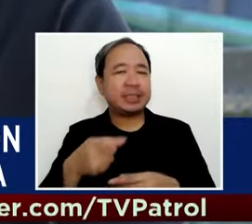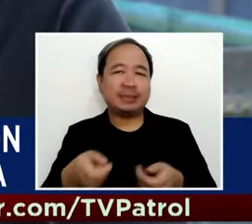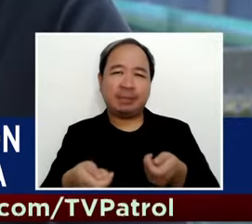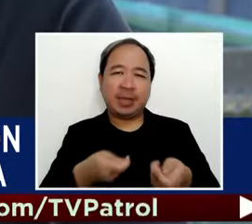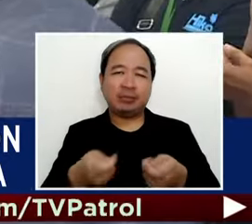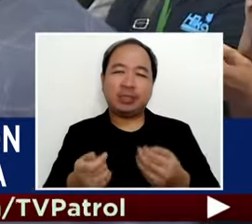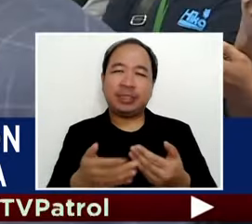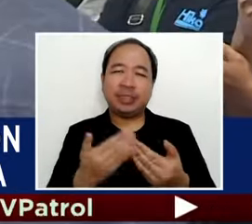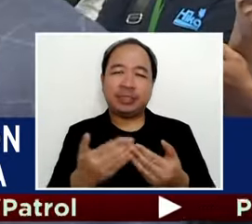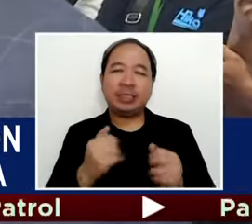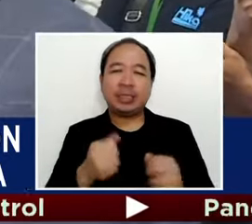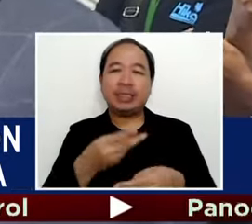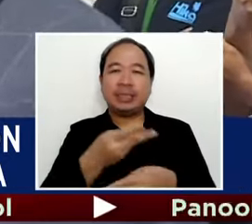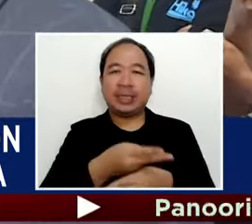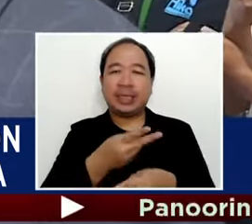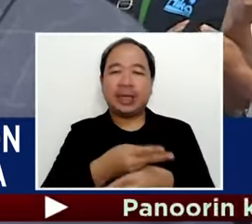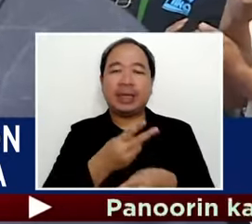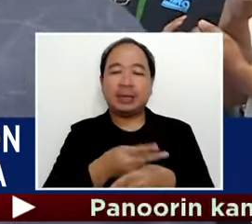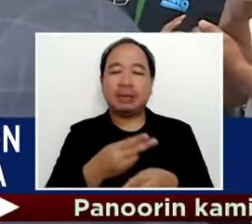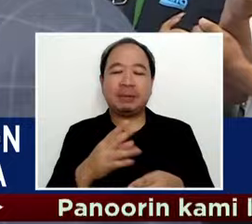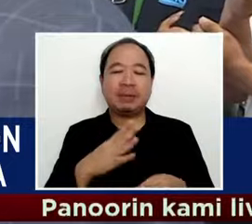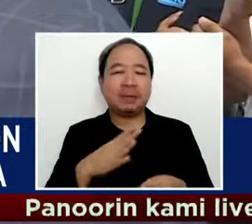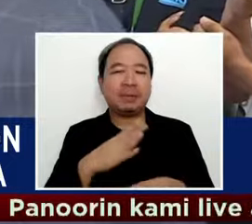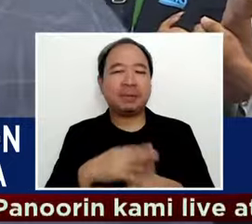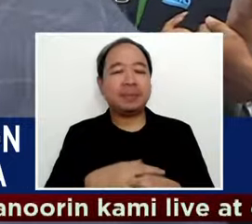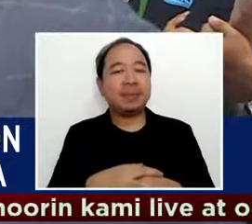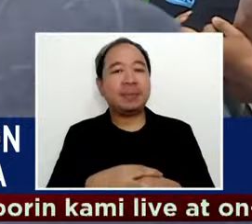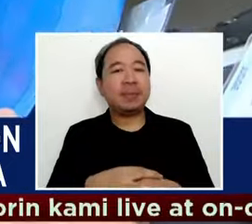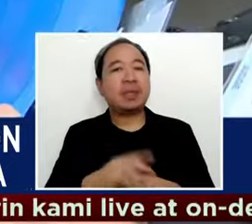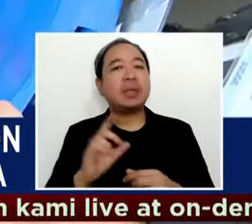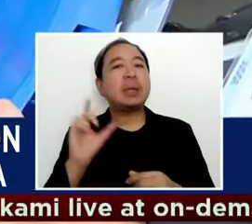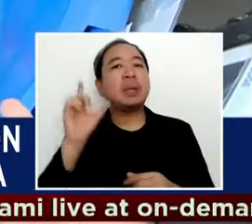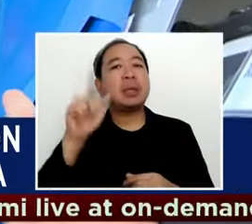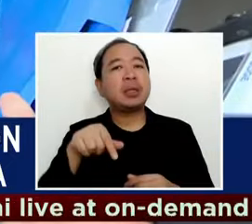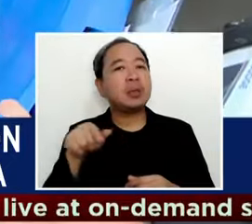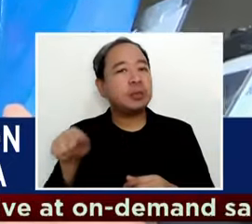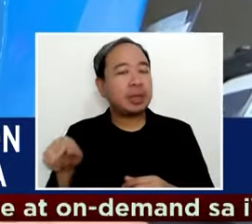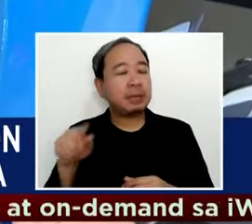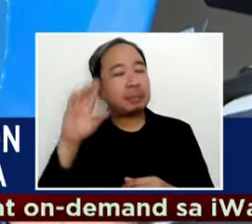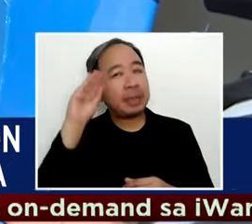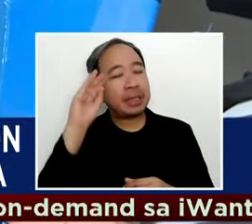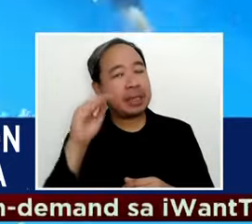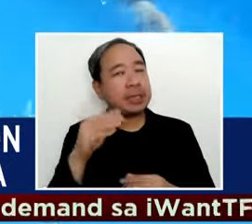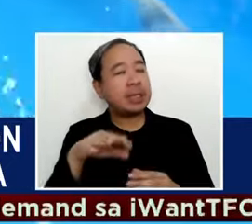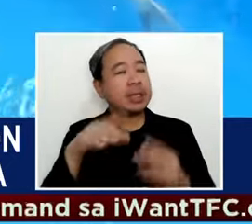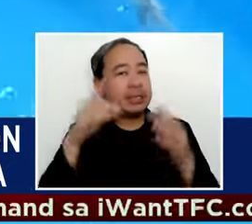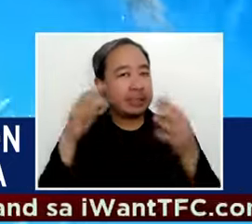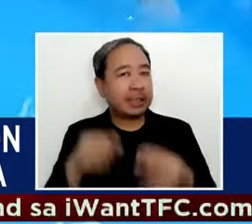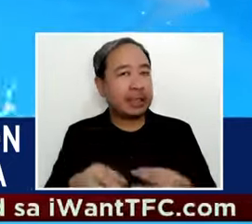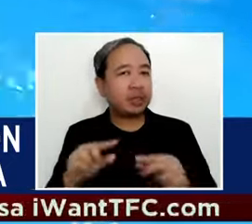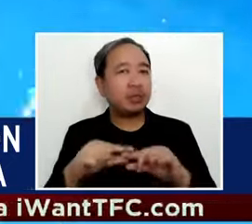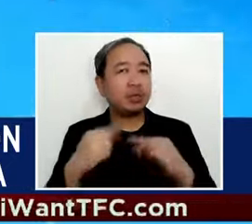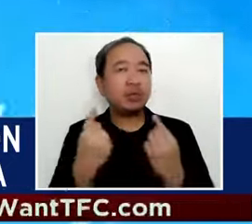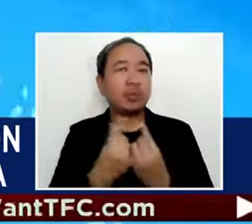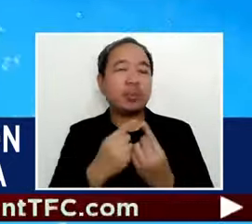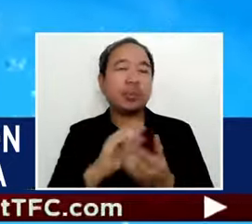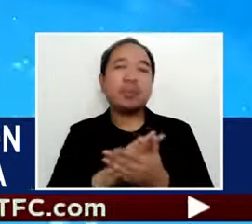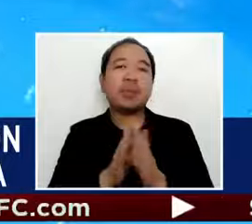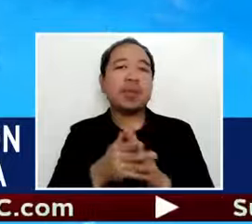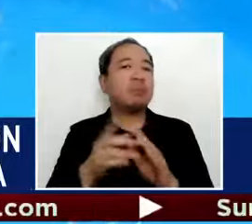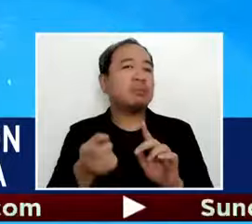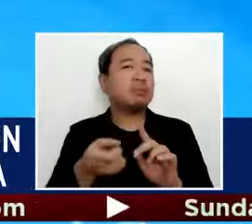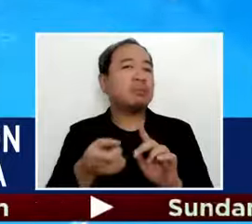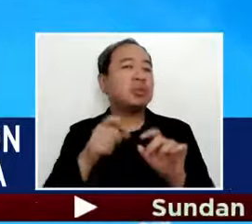to take care. Kalaunan, mas pinili ni Abet at kanyang grupo na maging main dealer ng